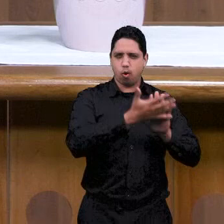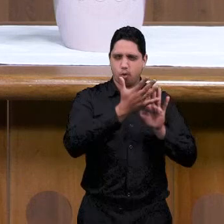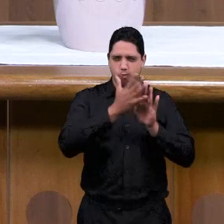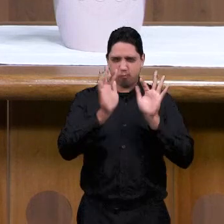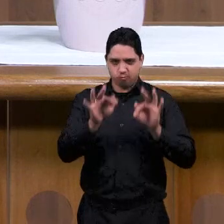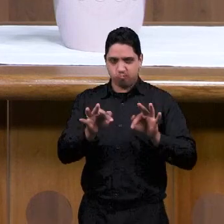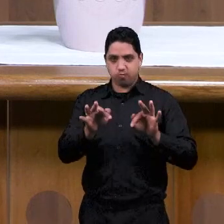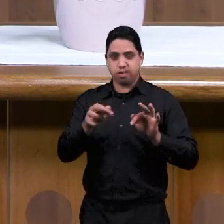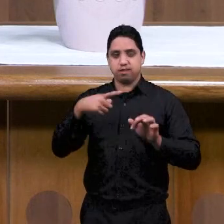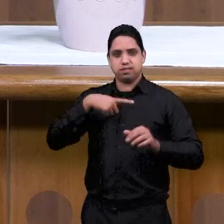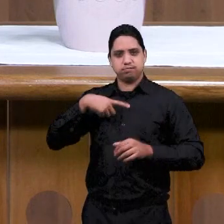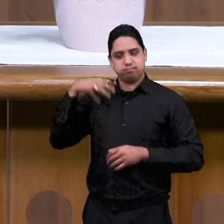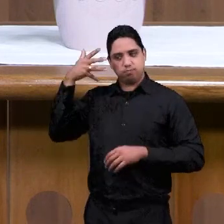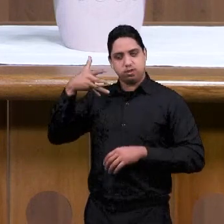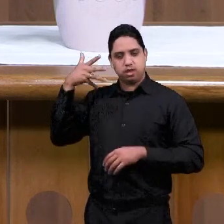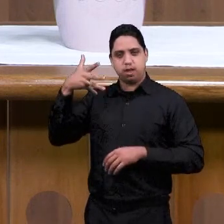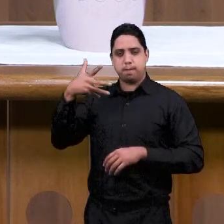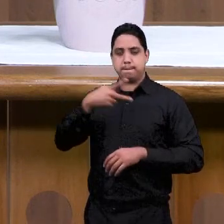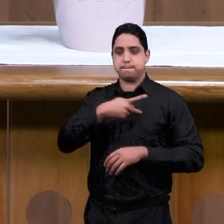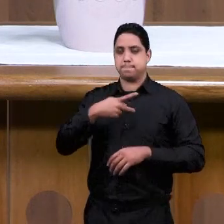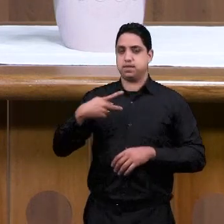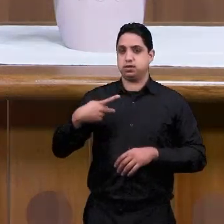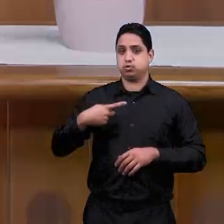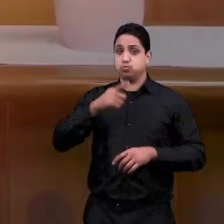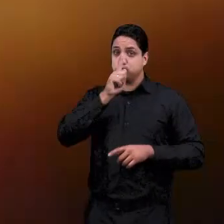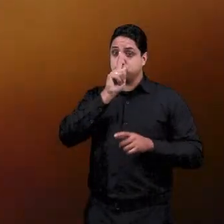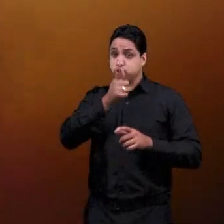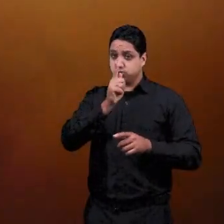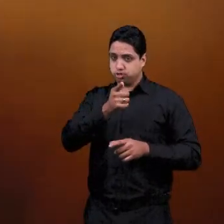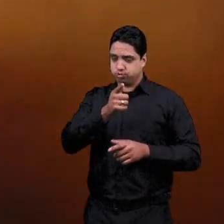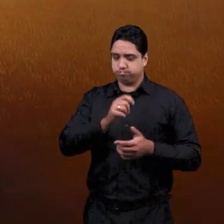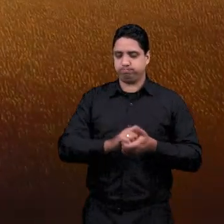séquence, nous allons écouter la parole du pasteur Jadeti Gales pour nous.